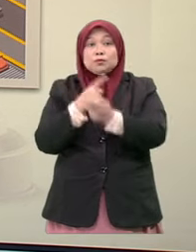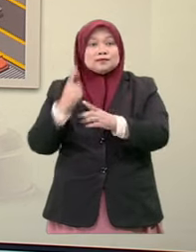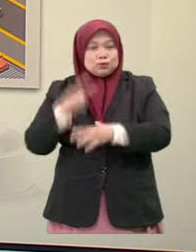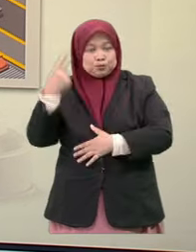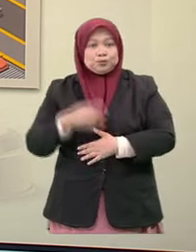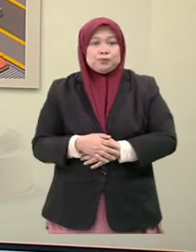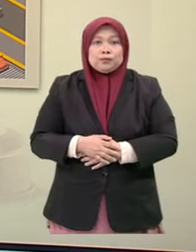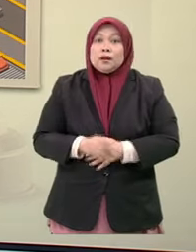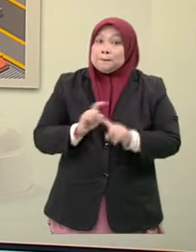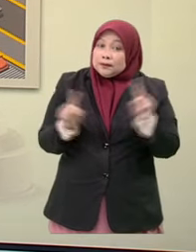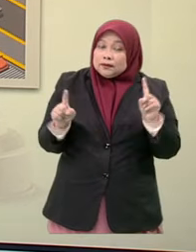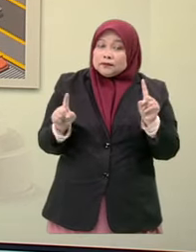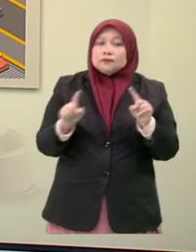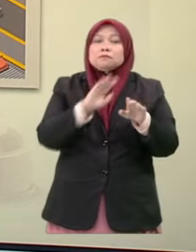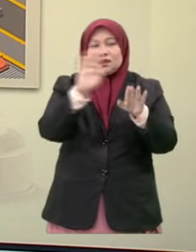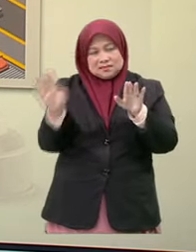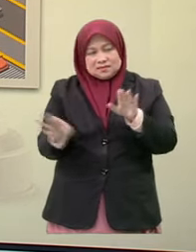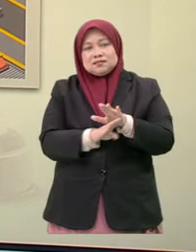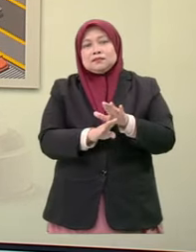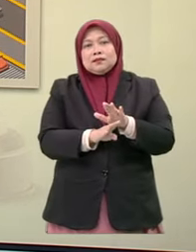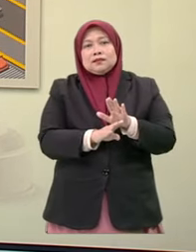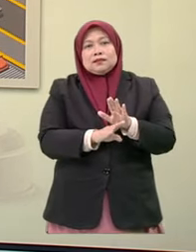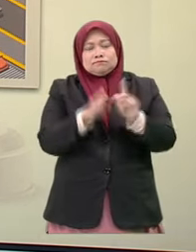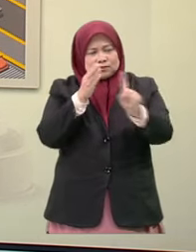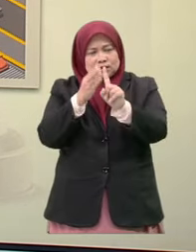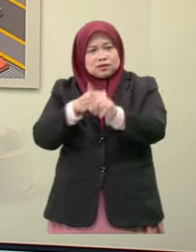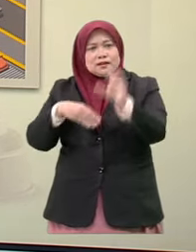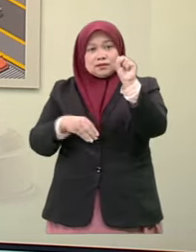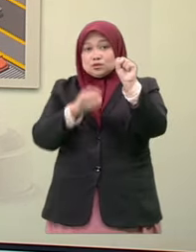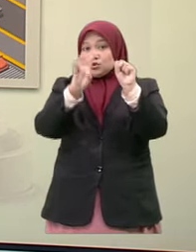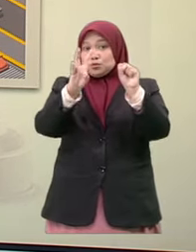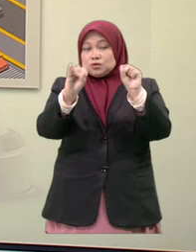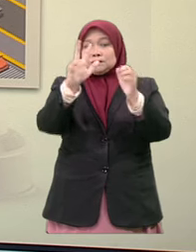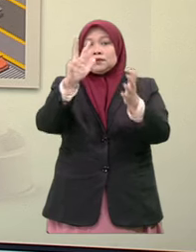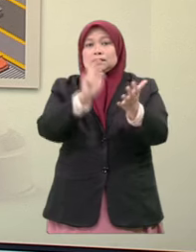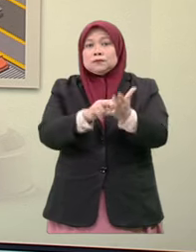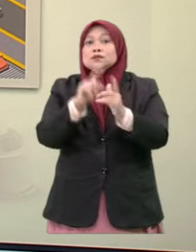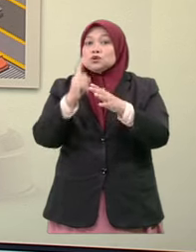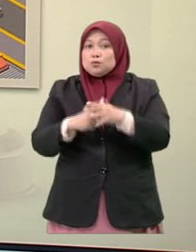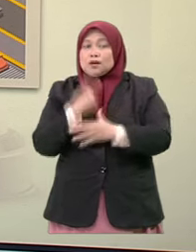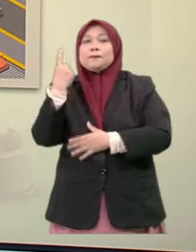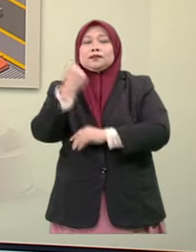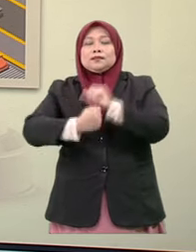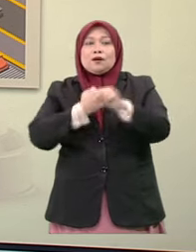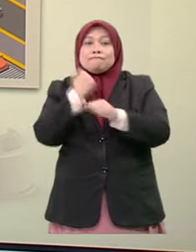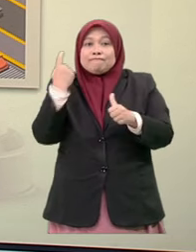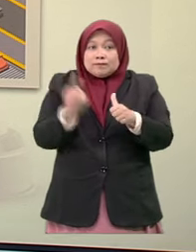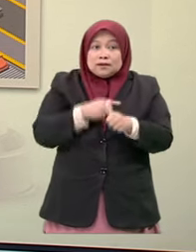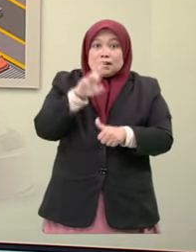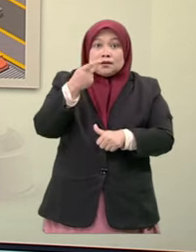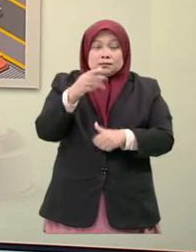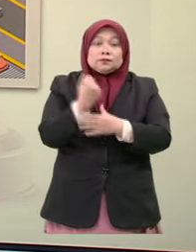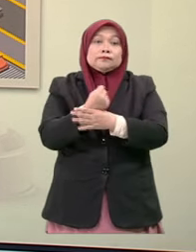Januari bagaimanapun ia masih lagi di bawah sasaran jualan Proton s70 sebanyak 3000 unit sebulan pada tahun pertama rhp